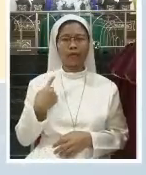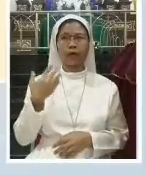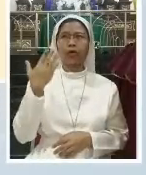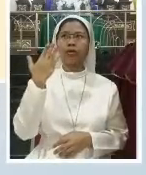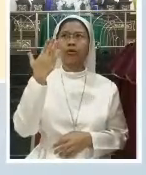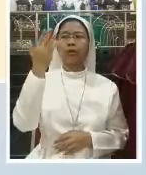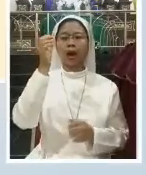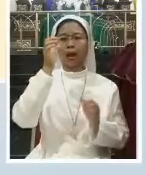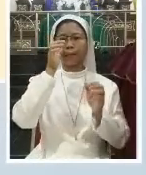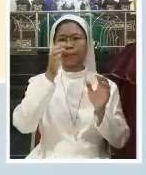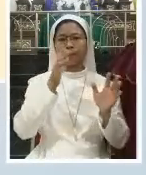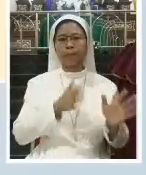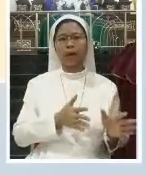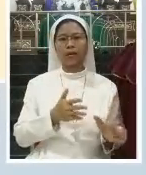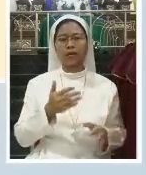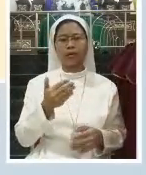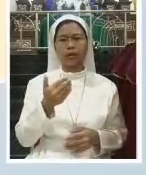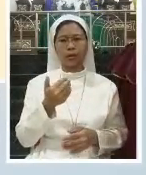ataw ta